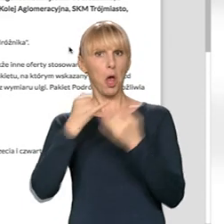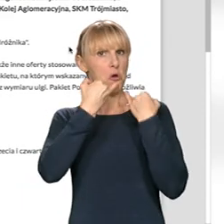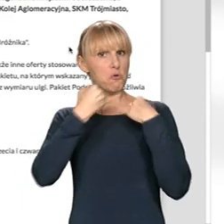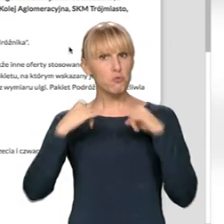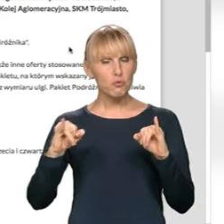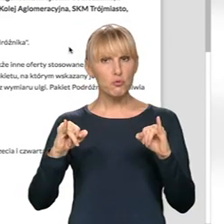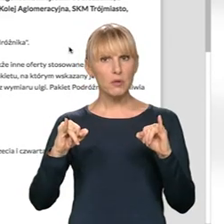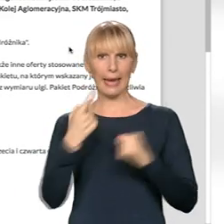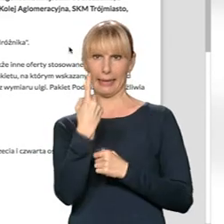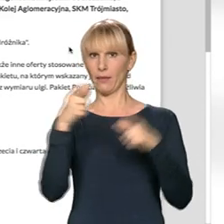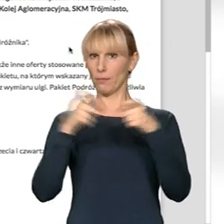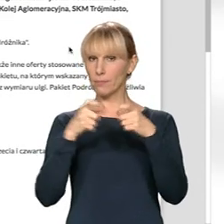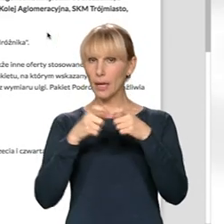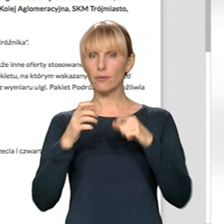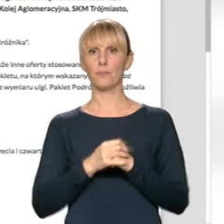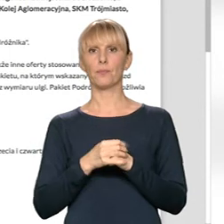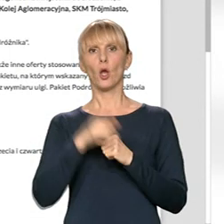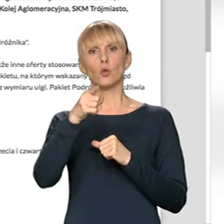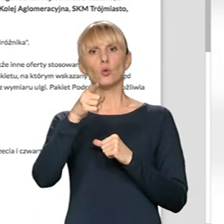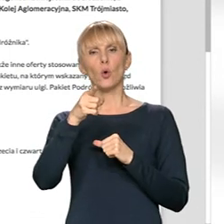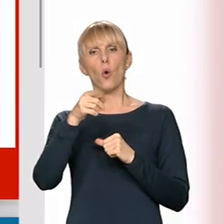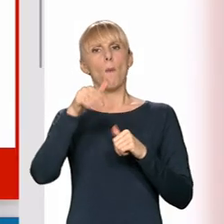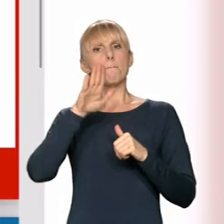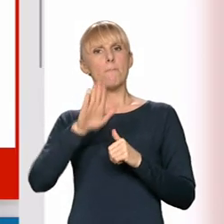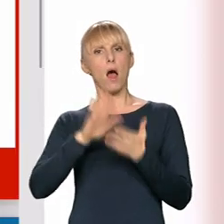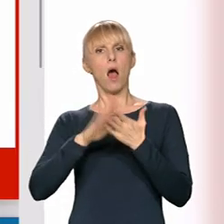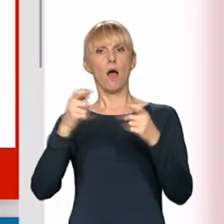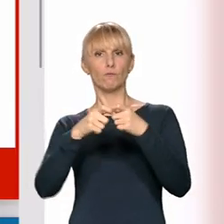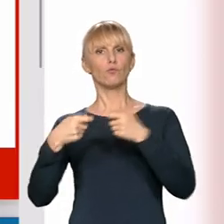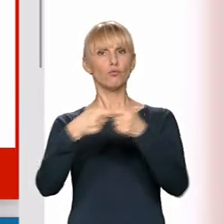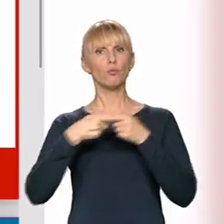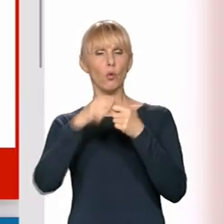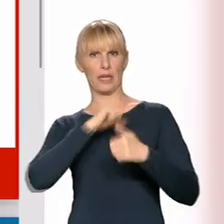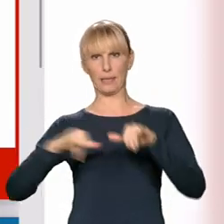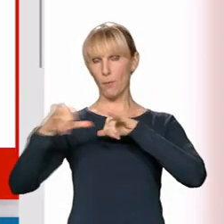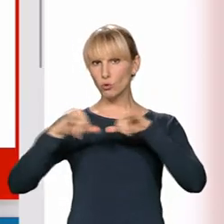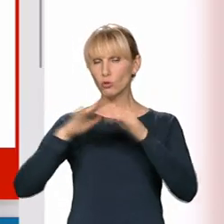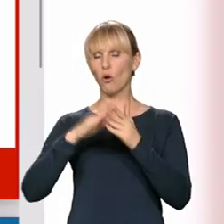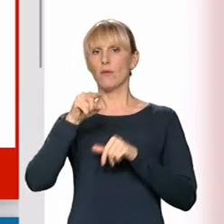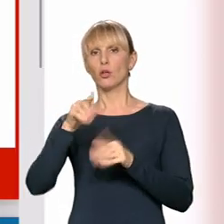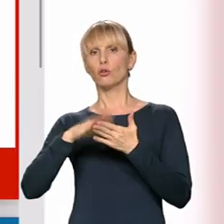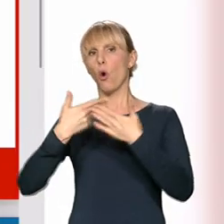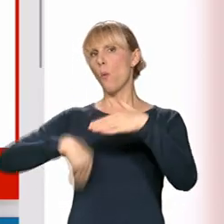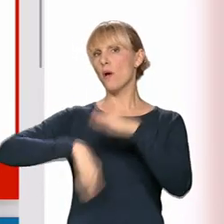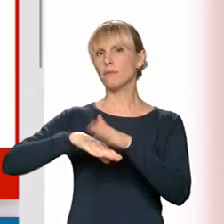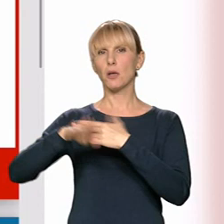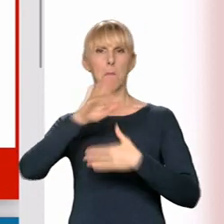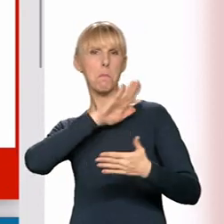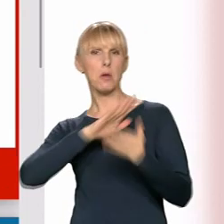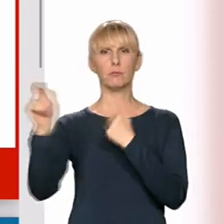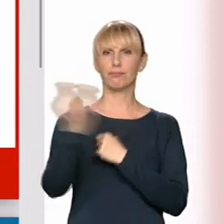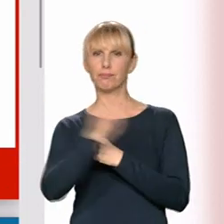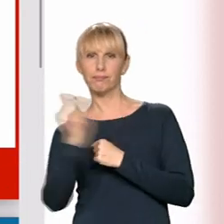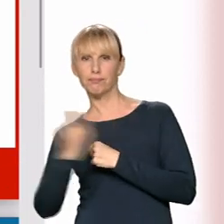pociągami różnych spółek kolejowych. Posiadamy również wspólny bilet samorządowy. Jest to bilet, który uprawnia do nieograniczonej liczby